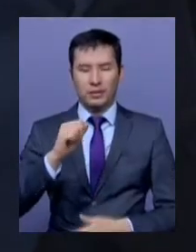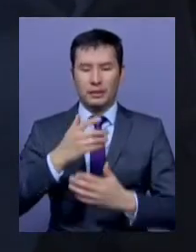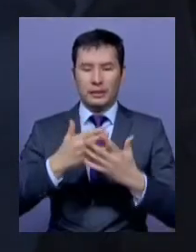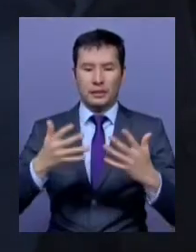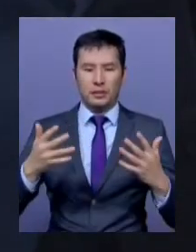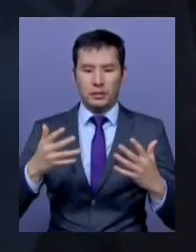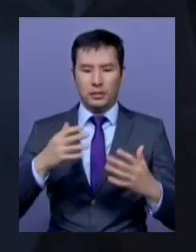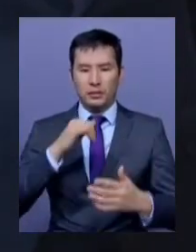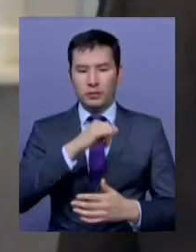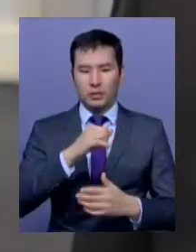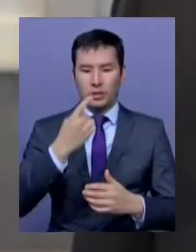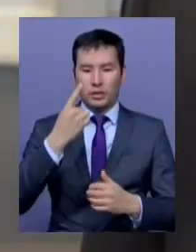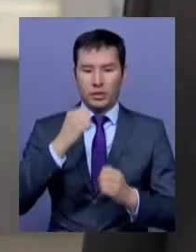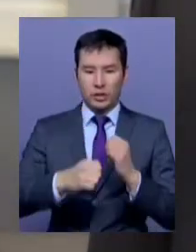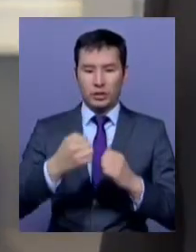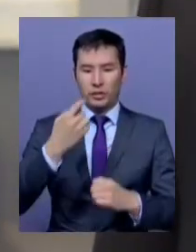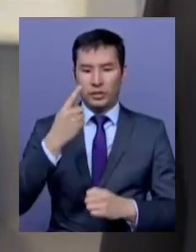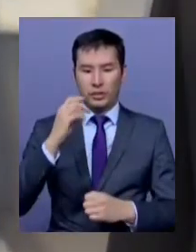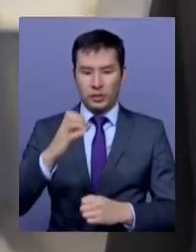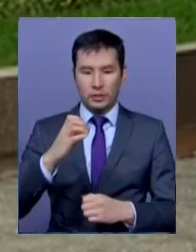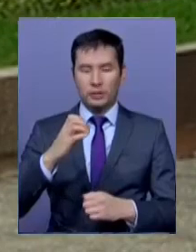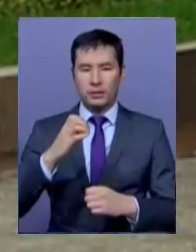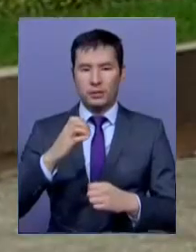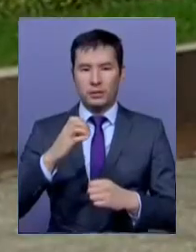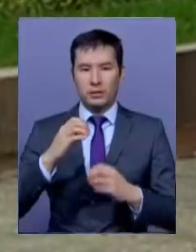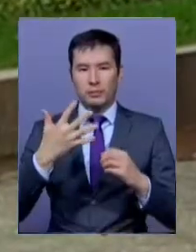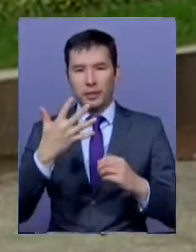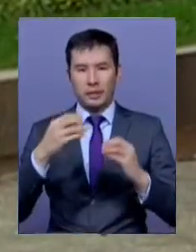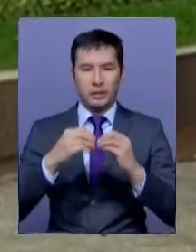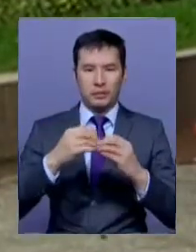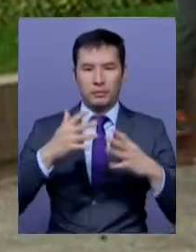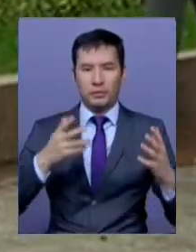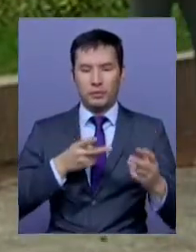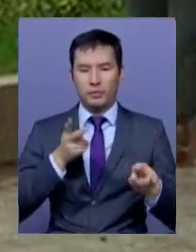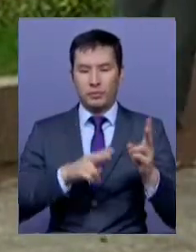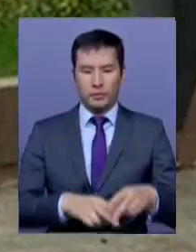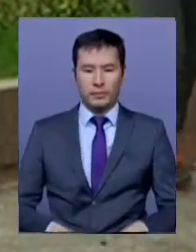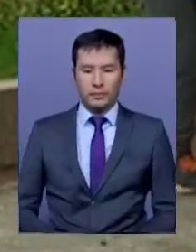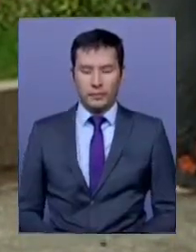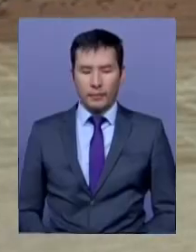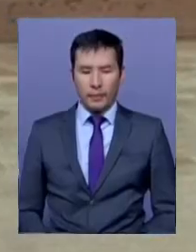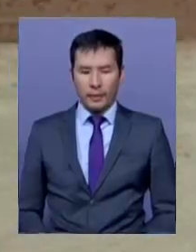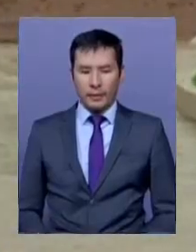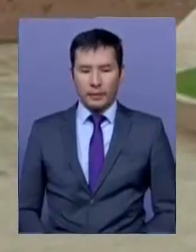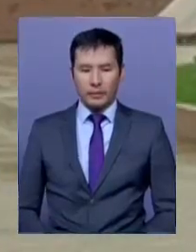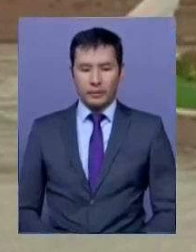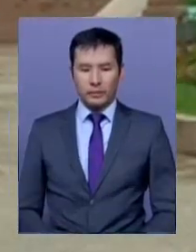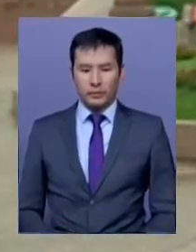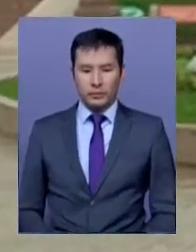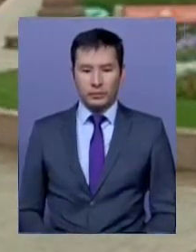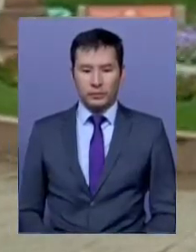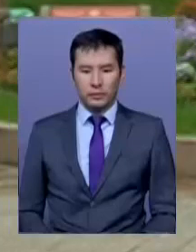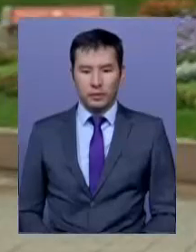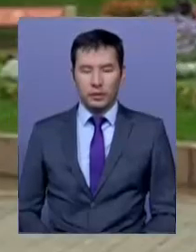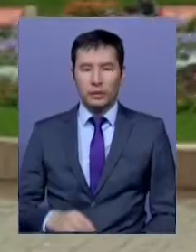заңымызға ешқандай өзгеріс енгізу қажет емес. Президент экономикалық шаралармен қатар қоғамды одан әрі демократияландыру